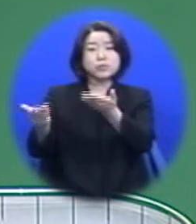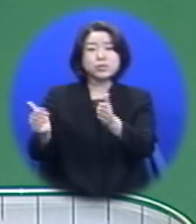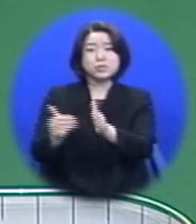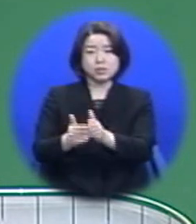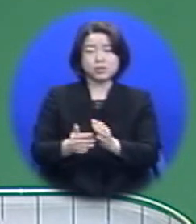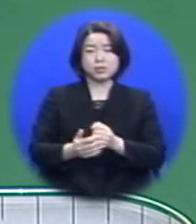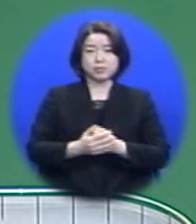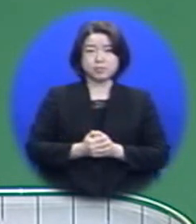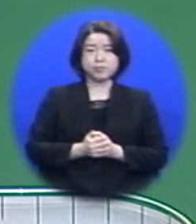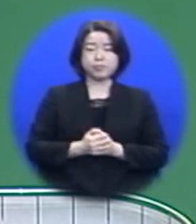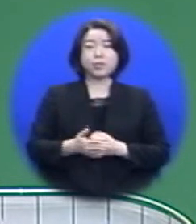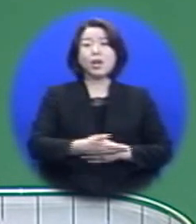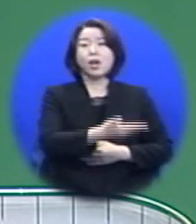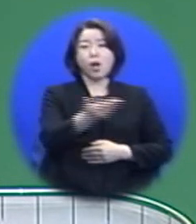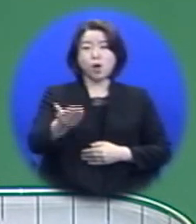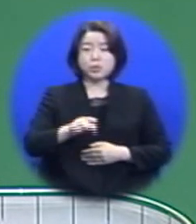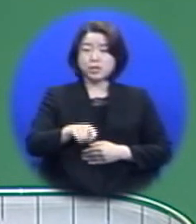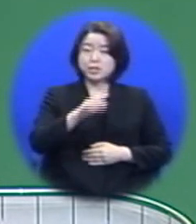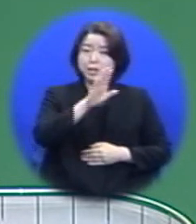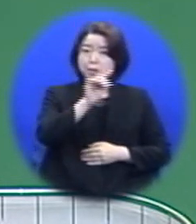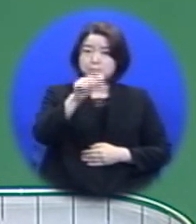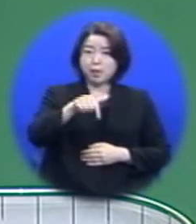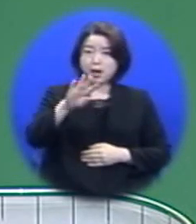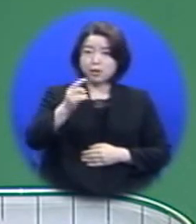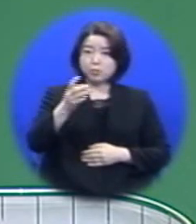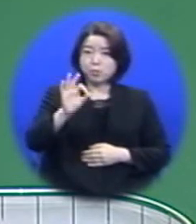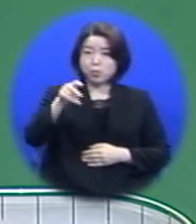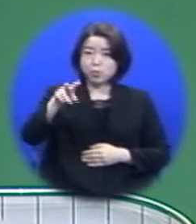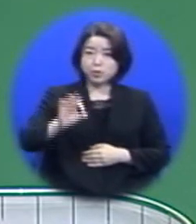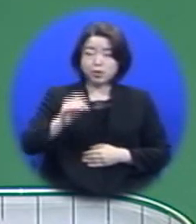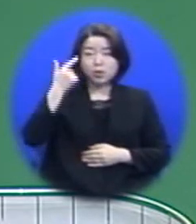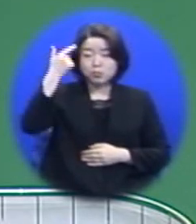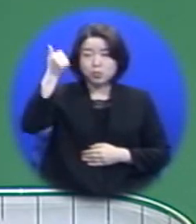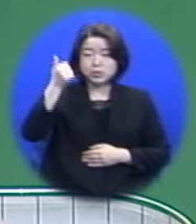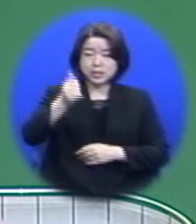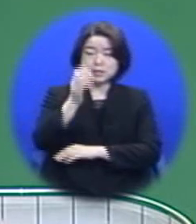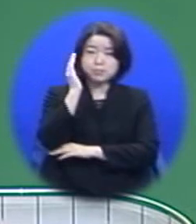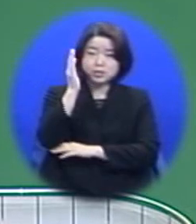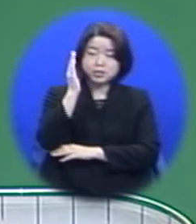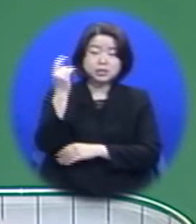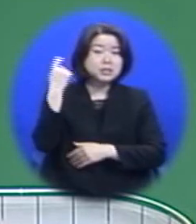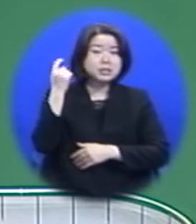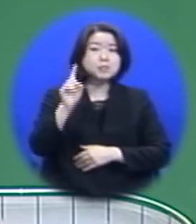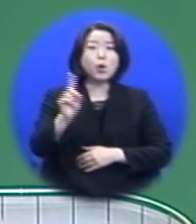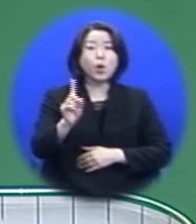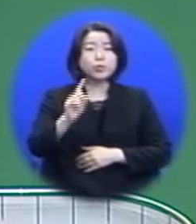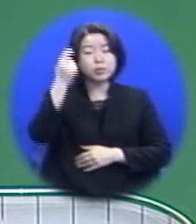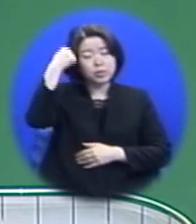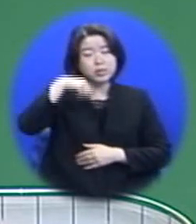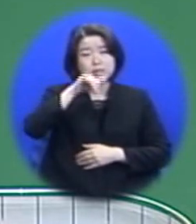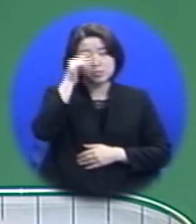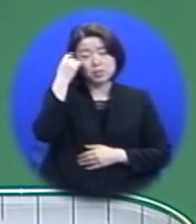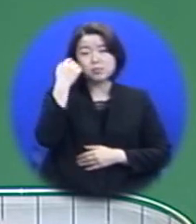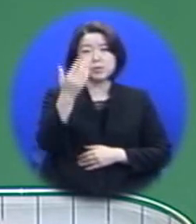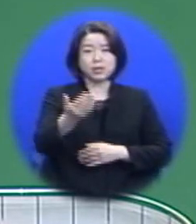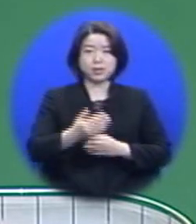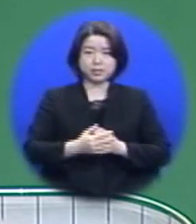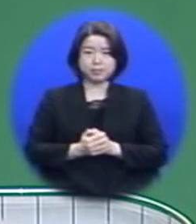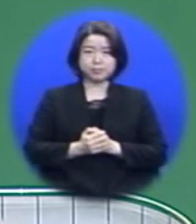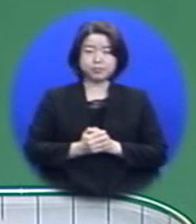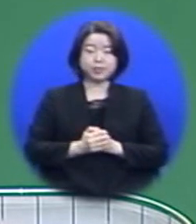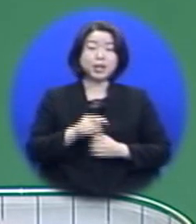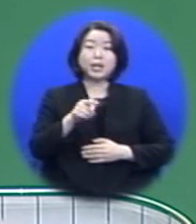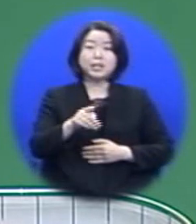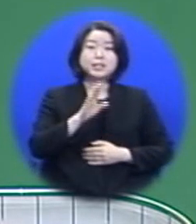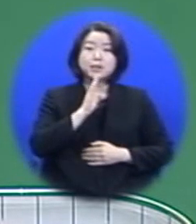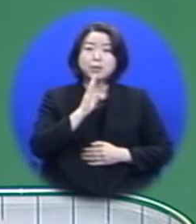주었다는 여러분이 박보영 목사님의 이런 이야기들을 들으면 어떤 느낌이 드십니까 이게 바로